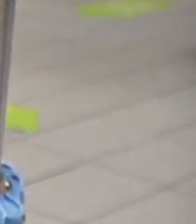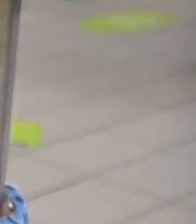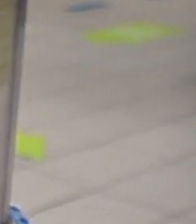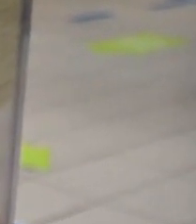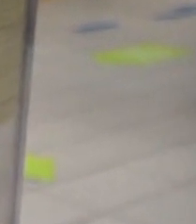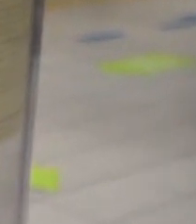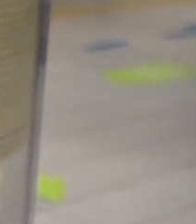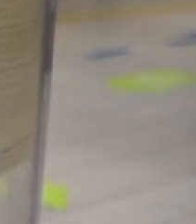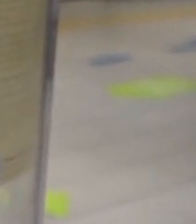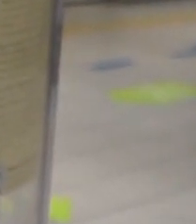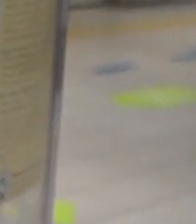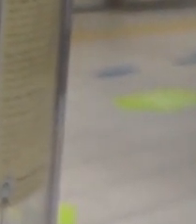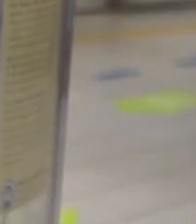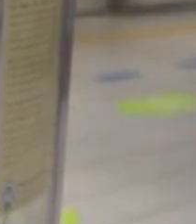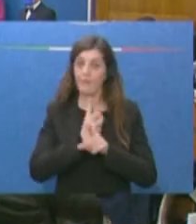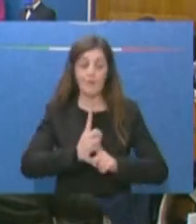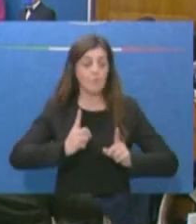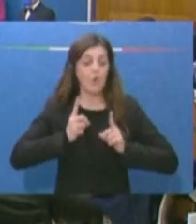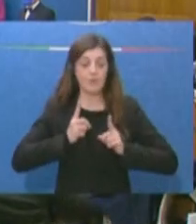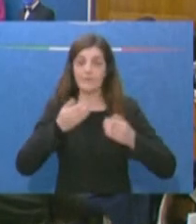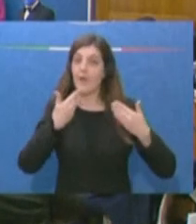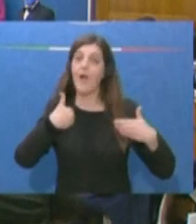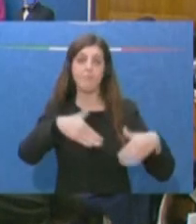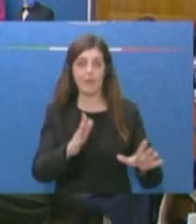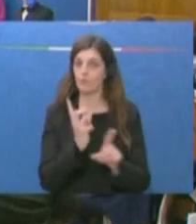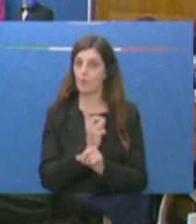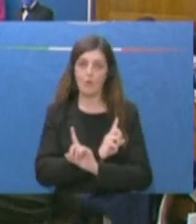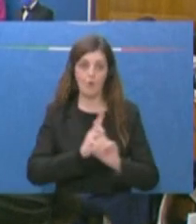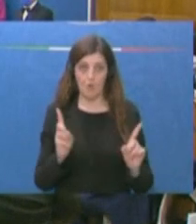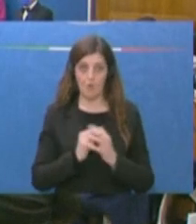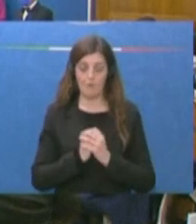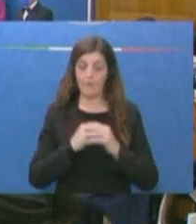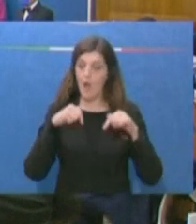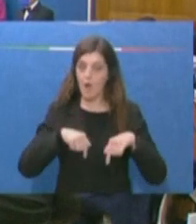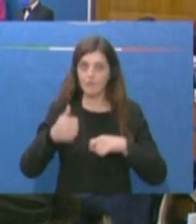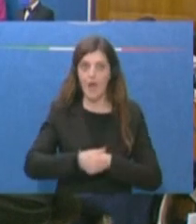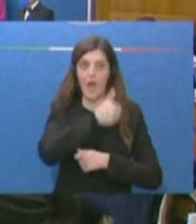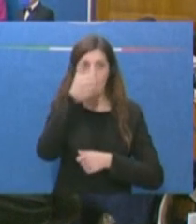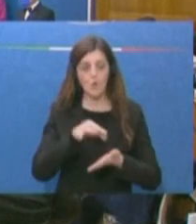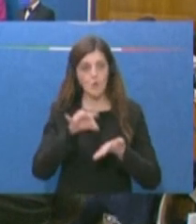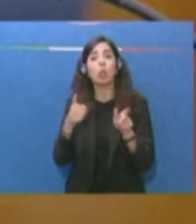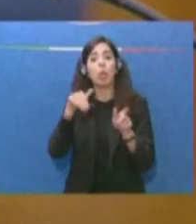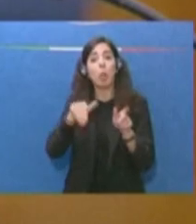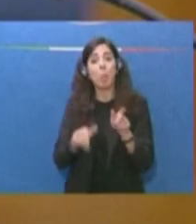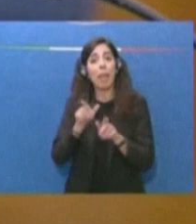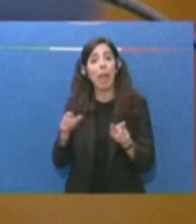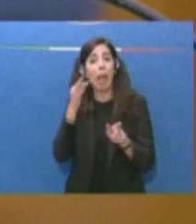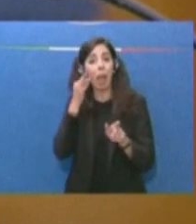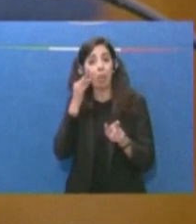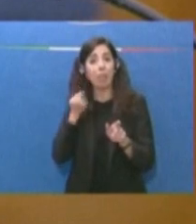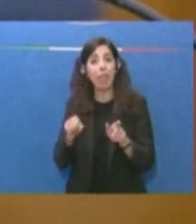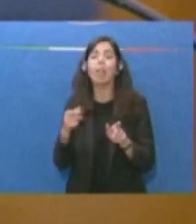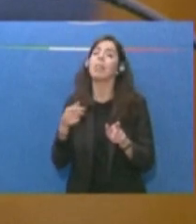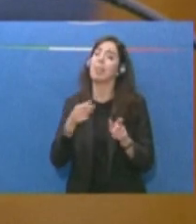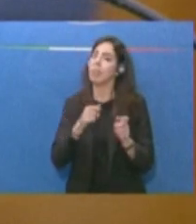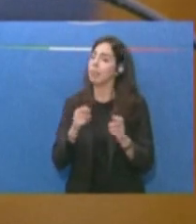dalle 42.000 della domenica precedente. Obiettivi non ancora centrati, ma numeri che vanno nella direzione